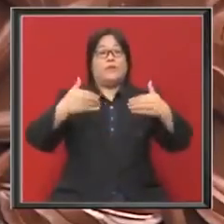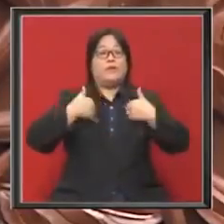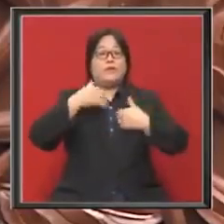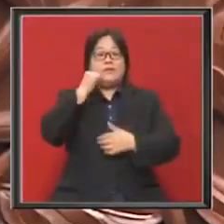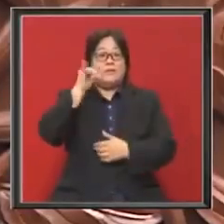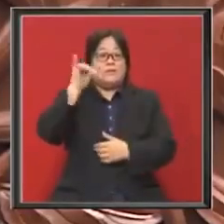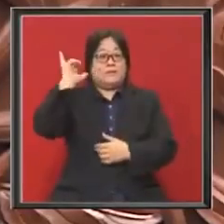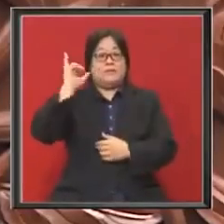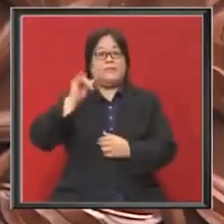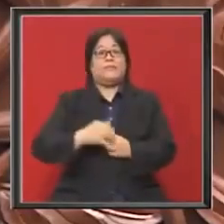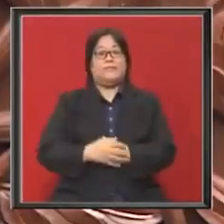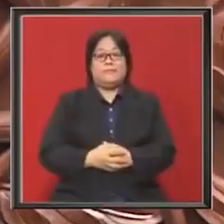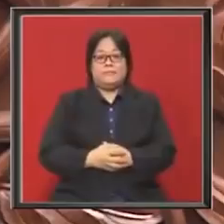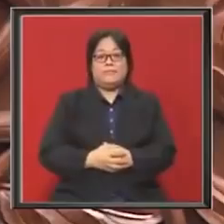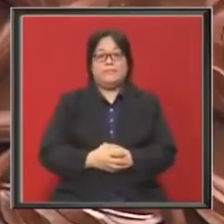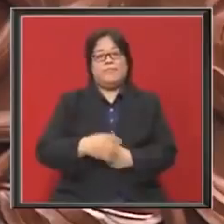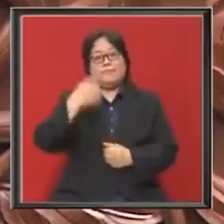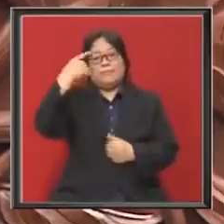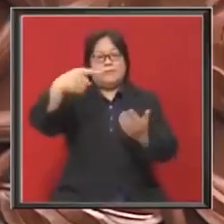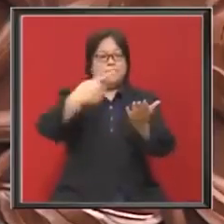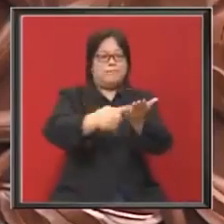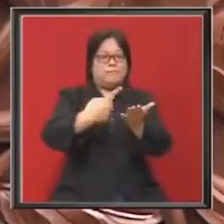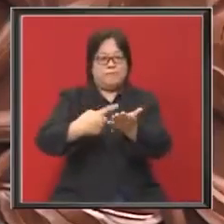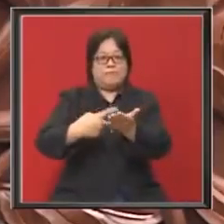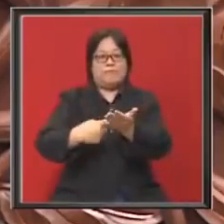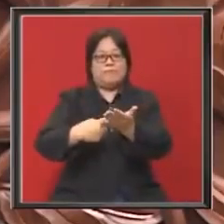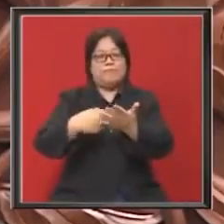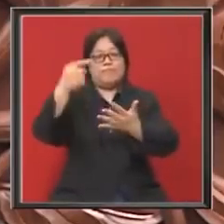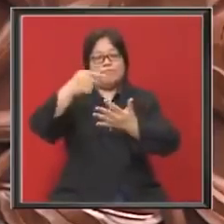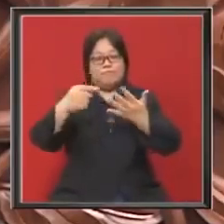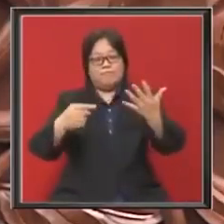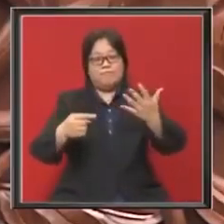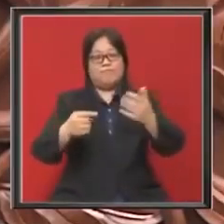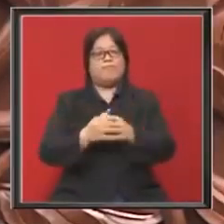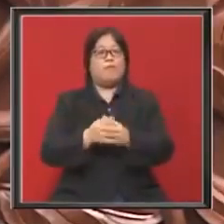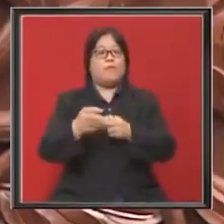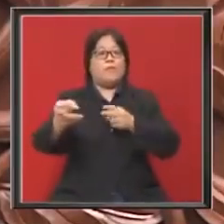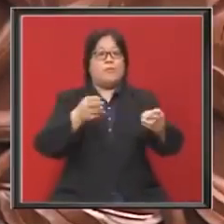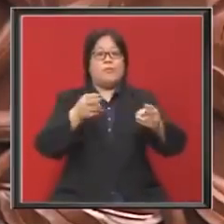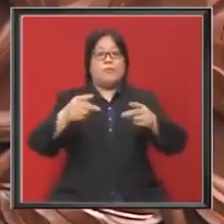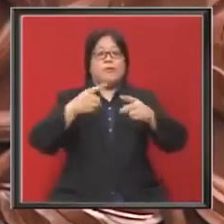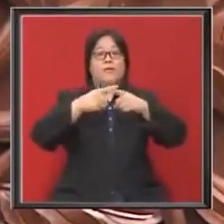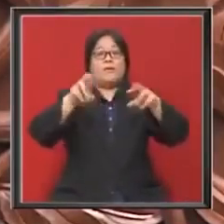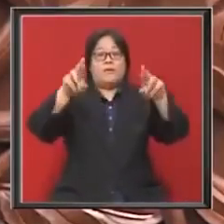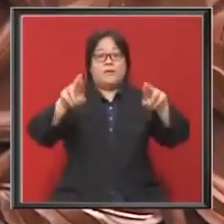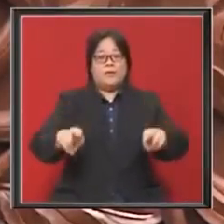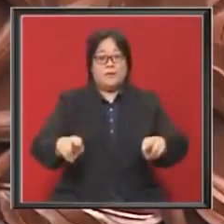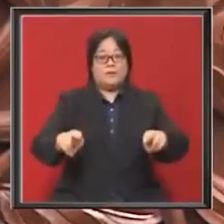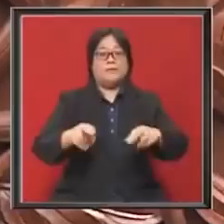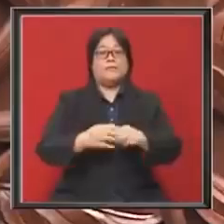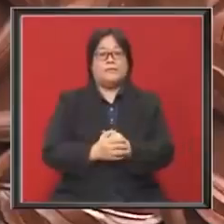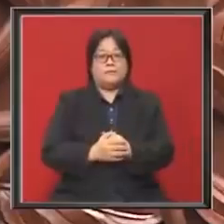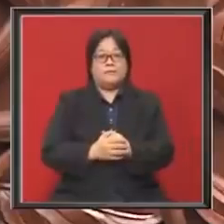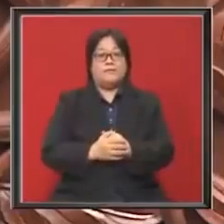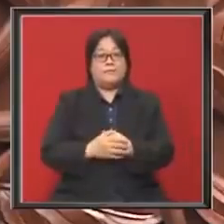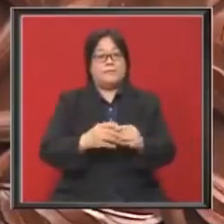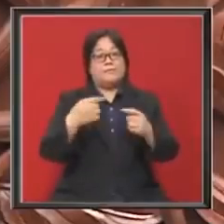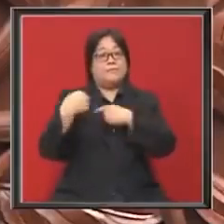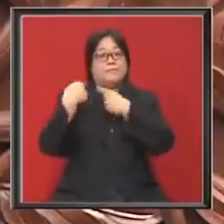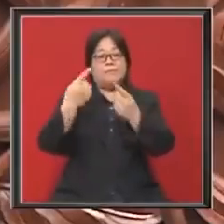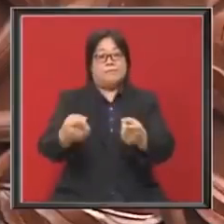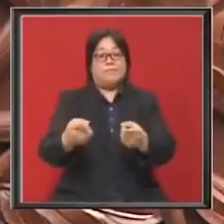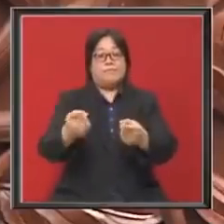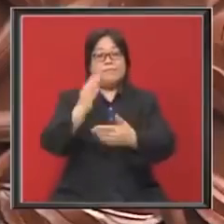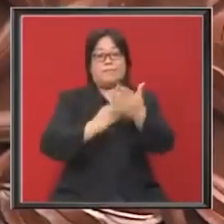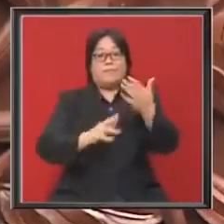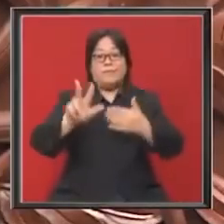diadakan semalam bagi membincangkan perkara perkara berkenaan dengan urusan dewan rakyat sepanjang musyawarat